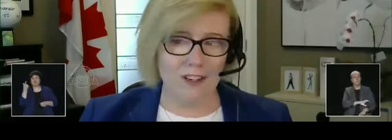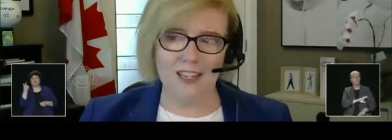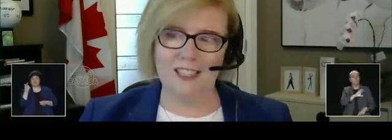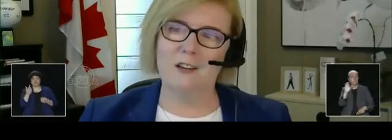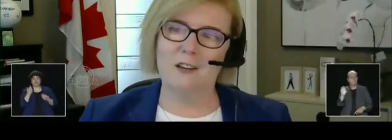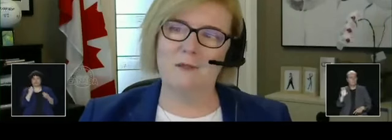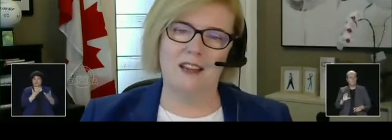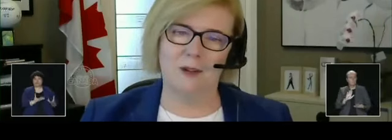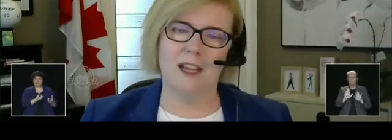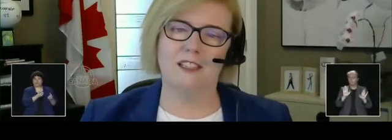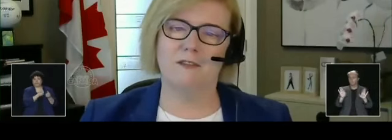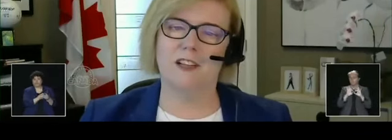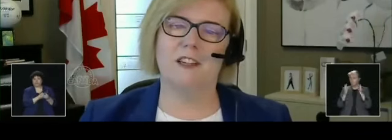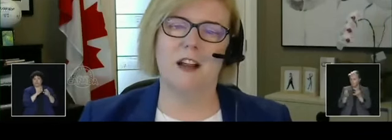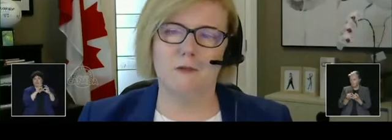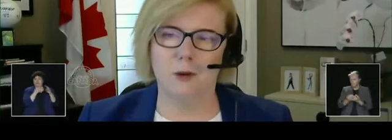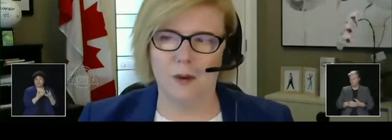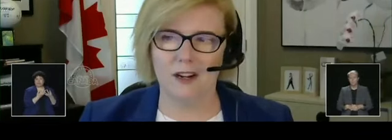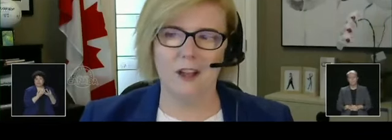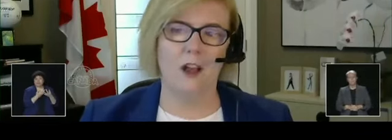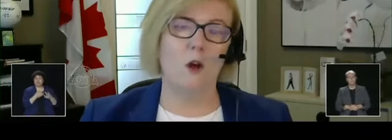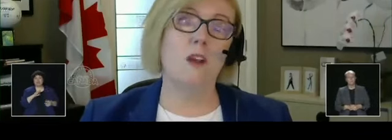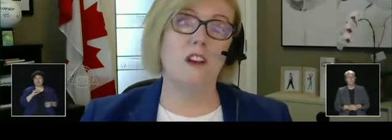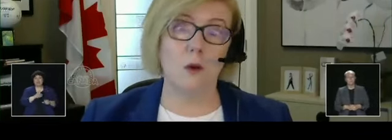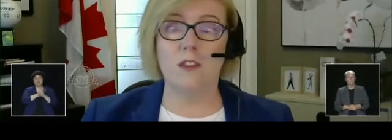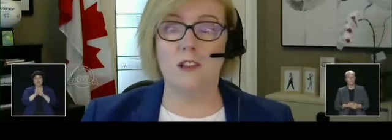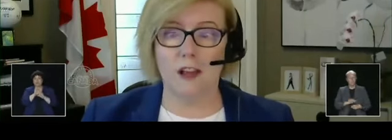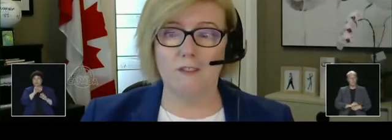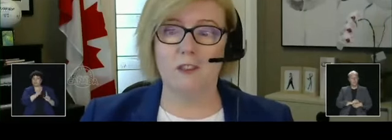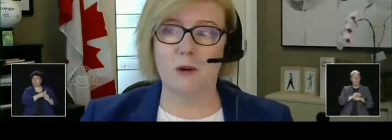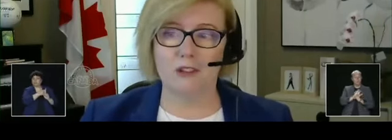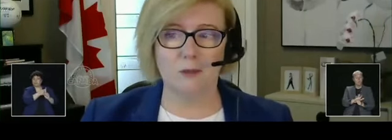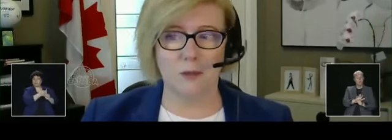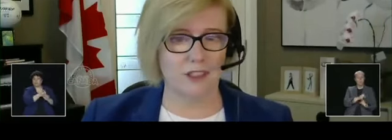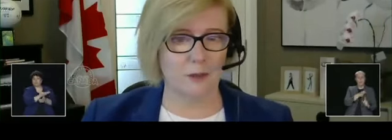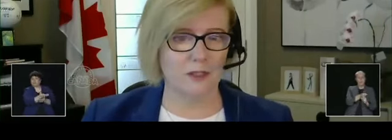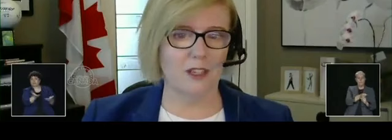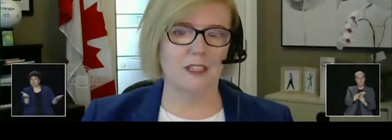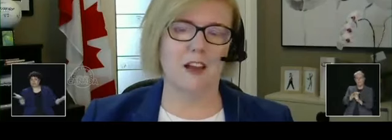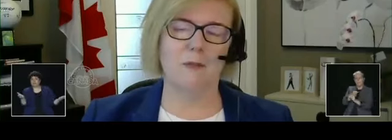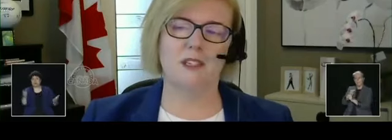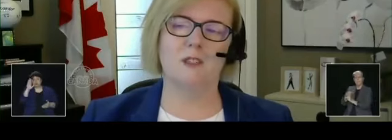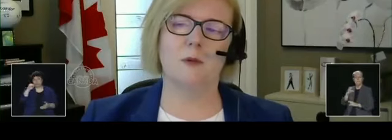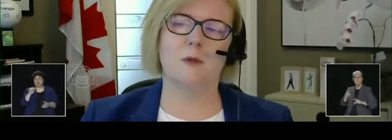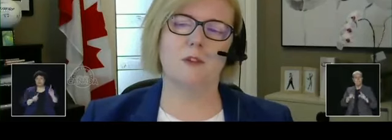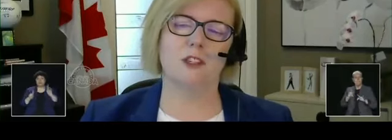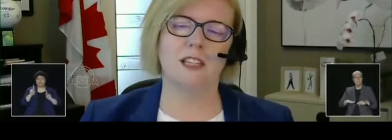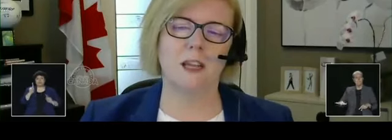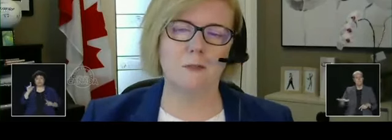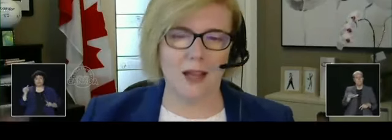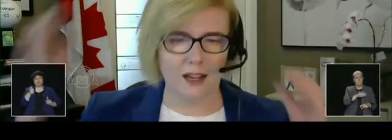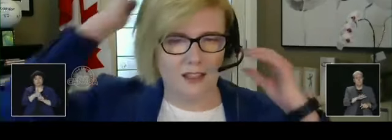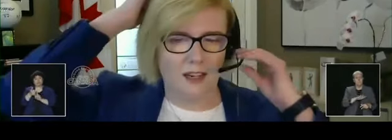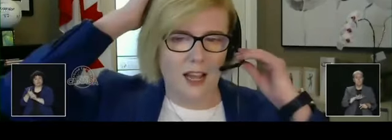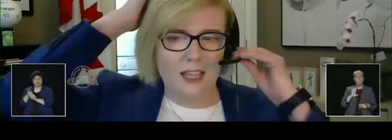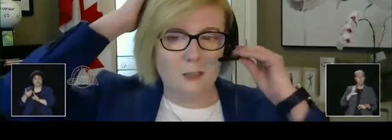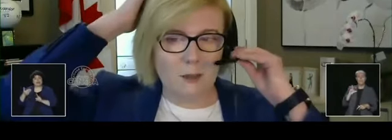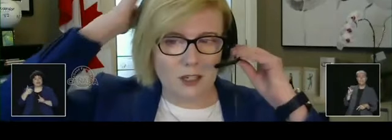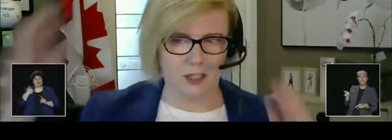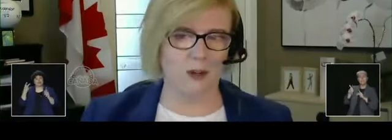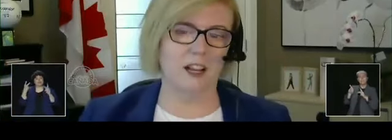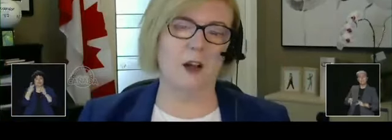While the COVID-19 pandemic has affected everyone, we know that the lives of persons with disabilities have been disproportionately